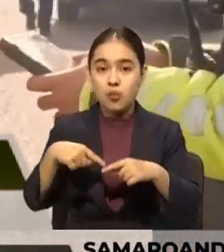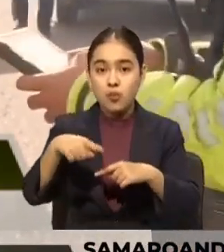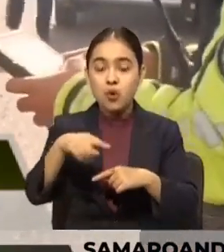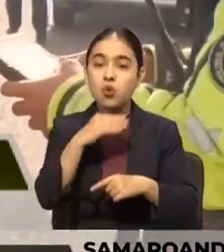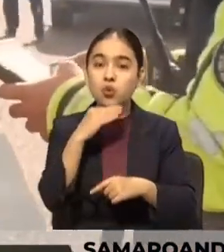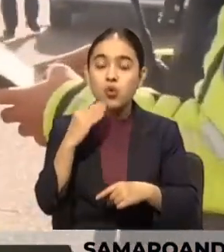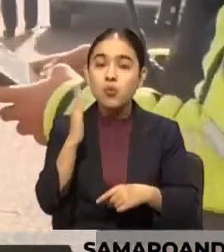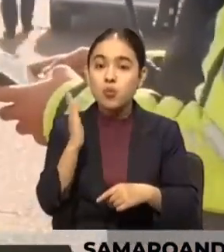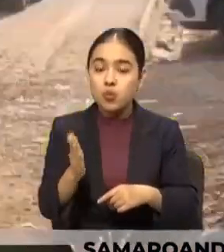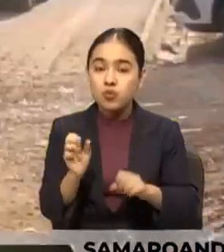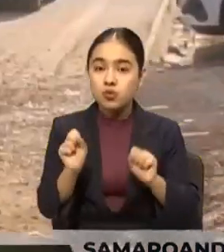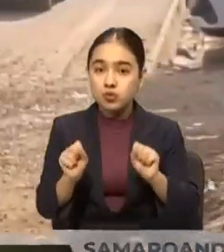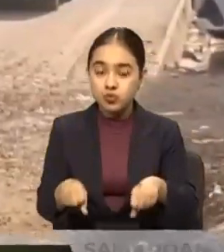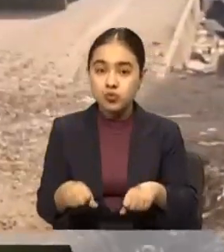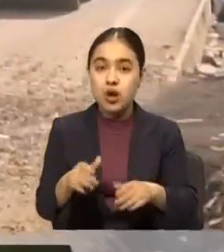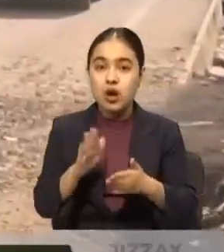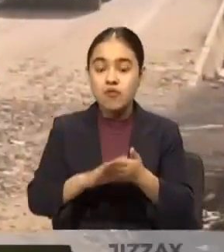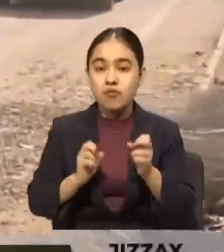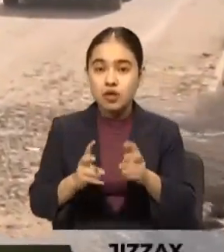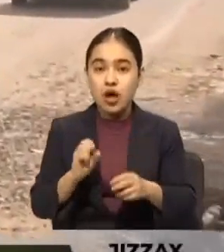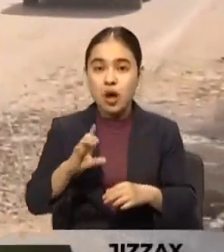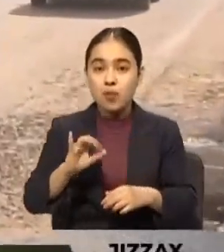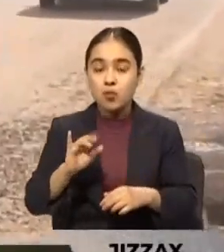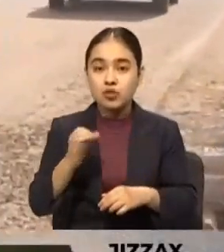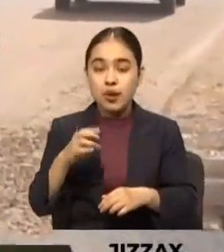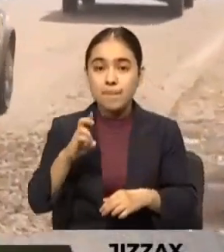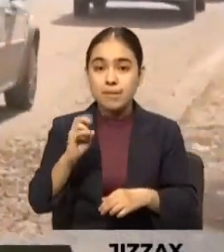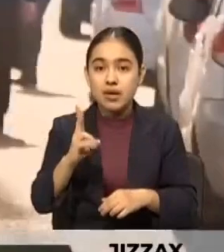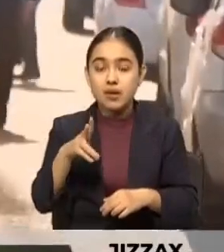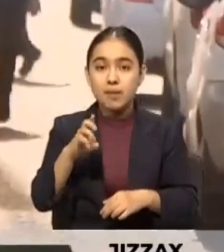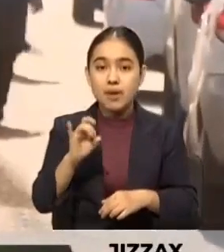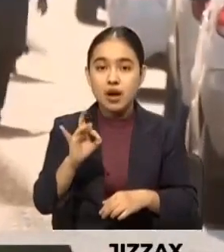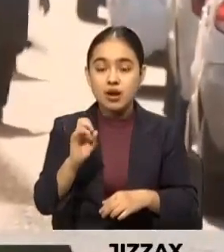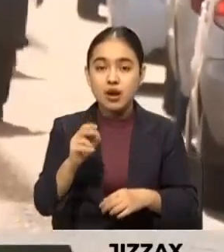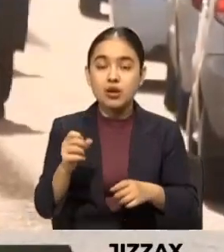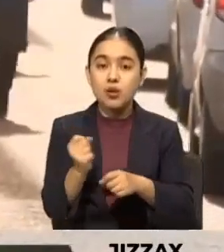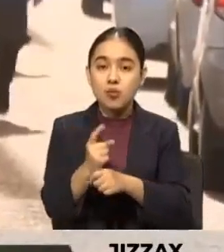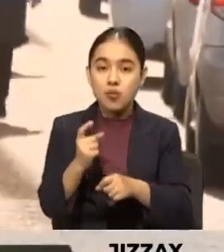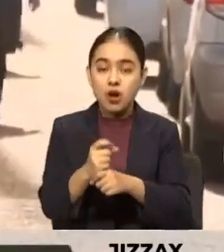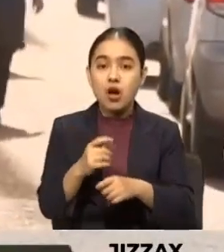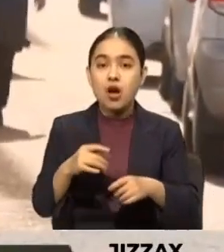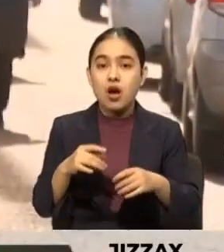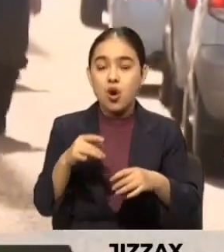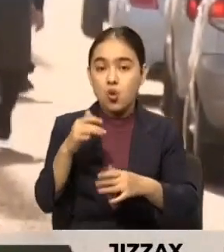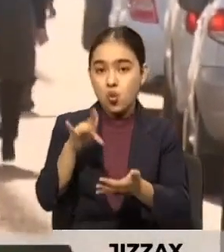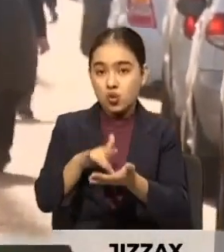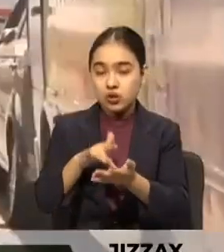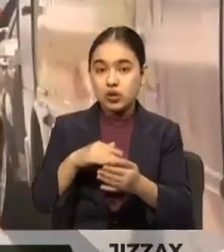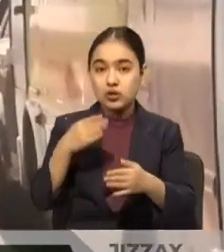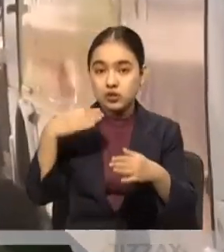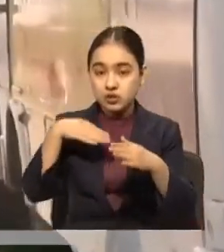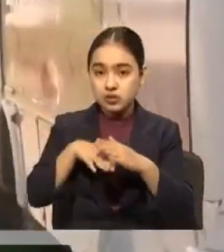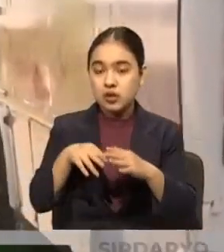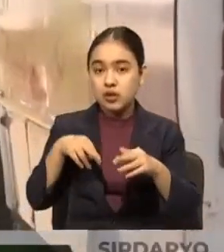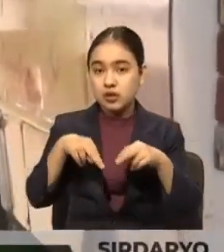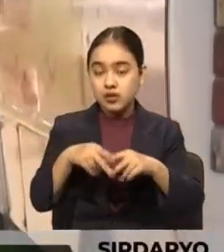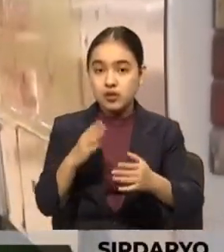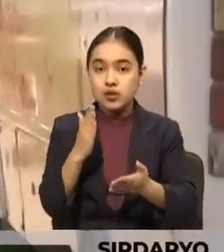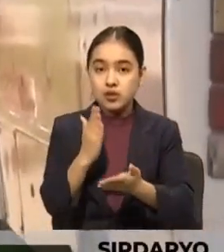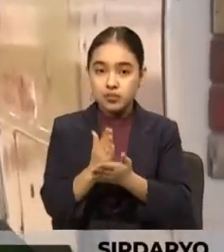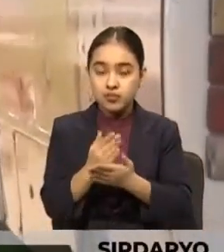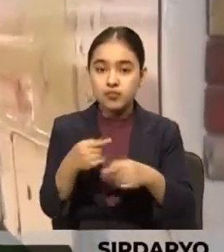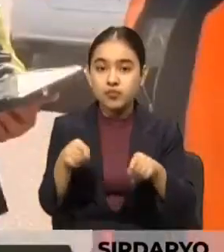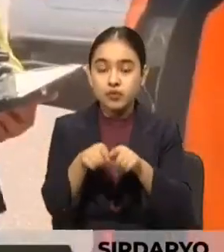bo'lishi mumkin, lekin xavfsizlik uchun ham Abu Sahi va Bek Baraka bozorlarining o'rtasida yer osti o'tish yo'li mavjud. 60 tezlikda